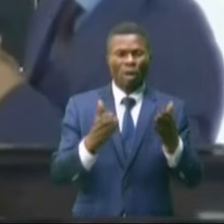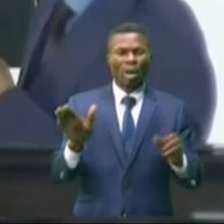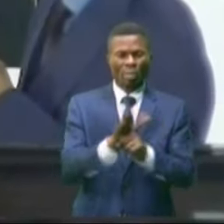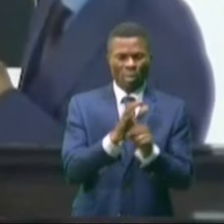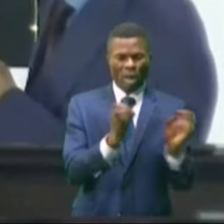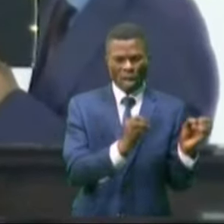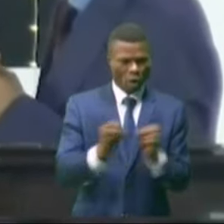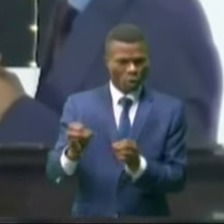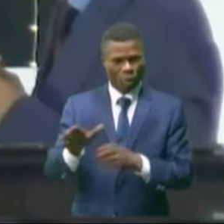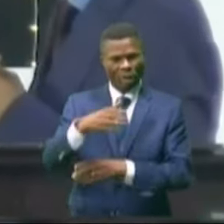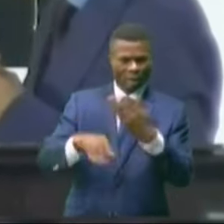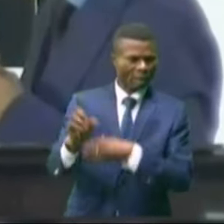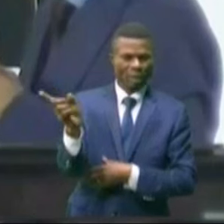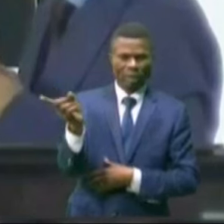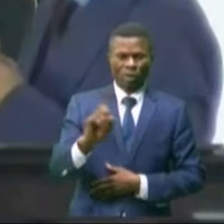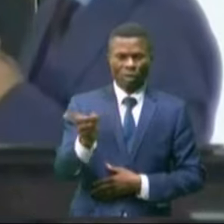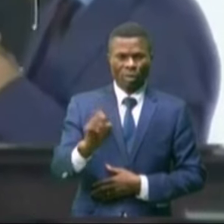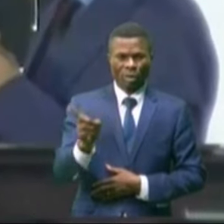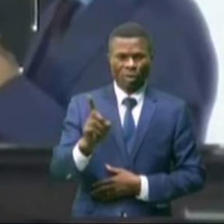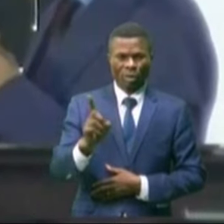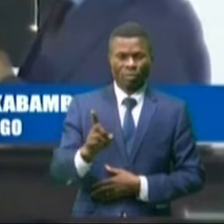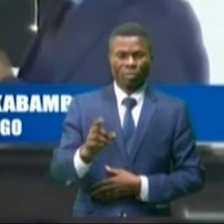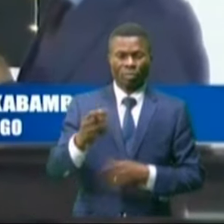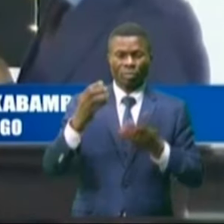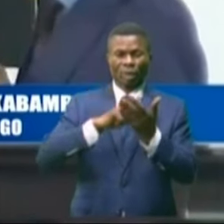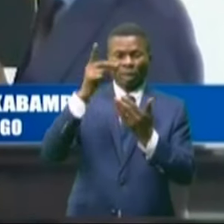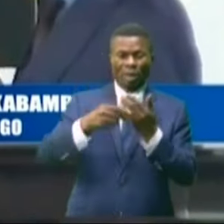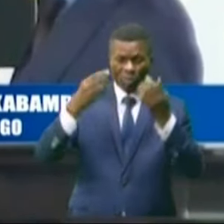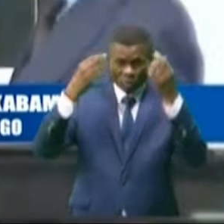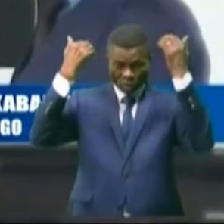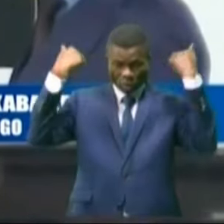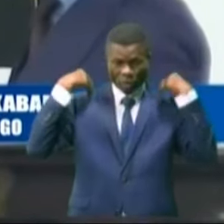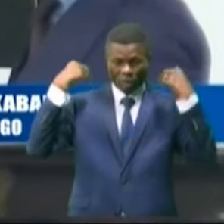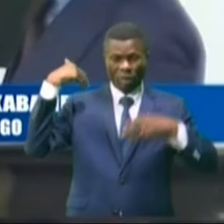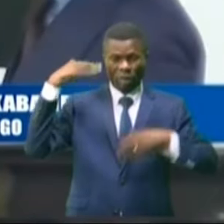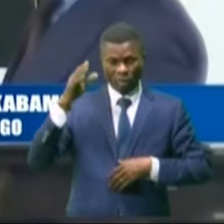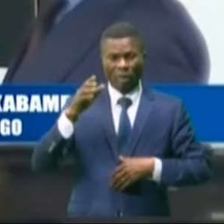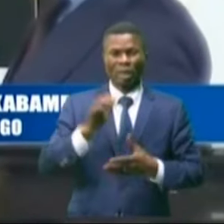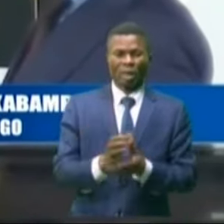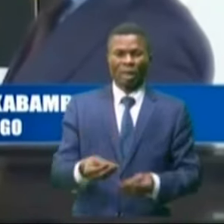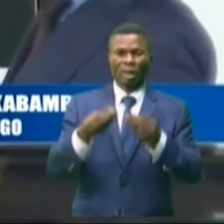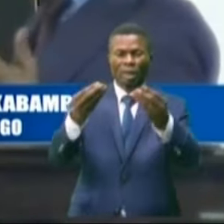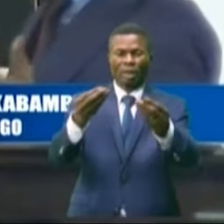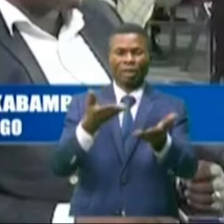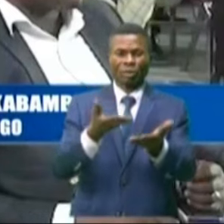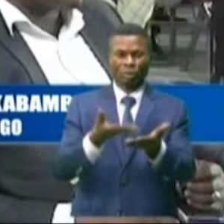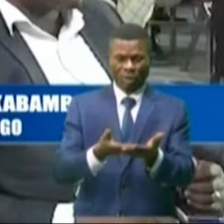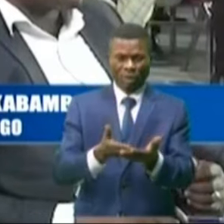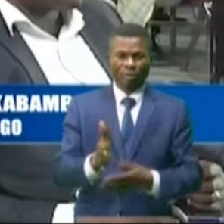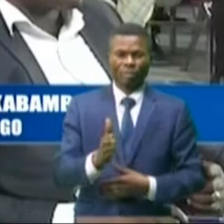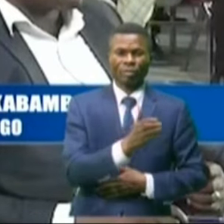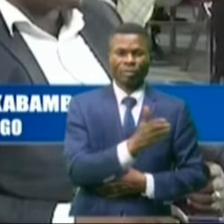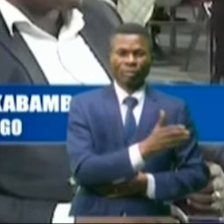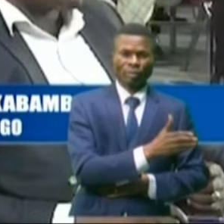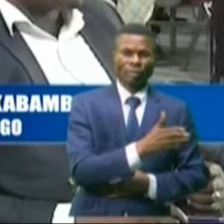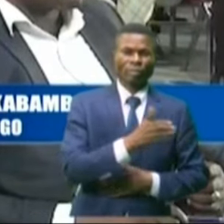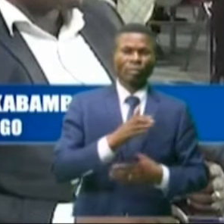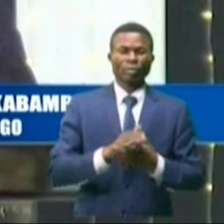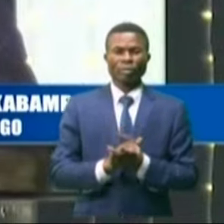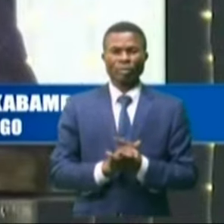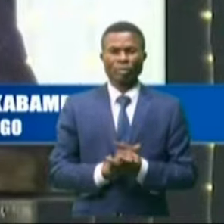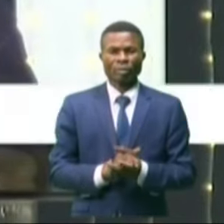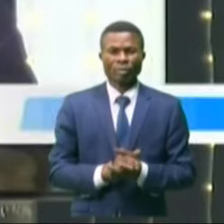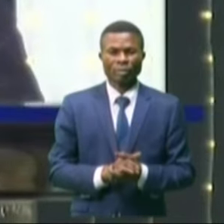mémo adressé au chef de l'État avec des propositions utiles a été remis à son représentant. C'était aussi l'occasion pour les hommes de